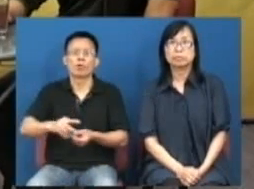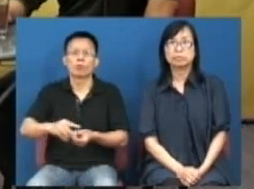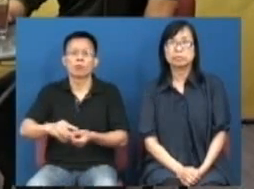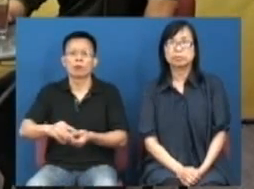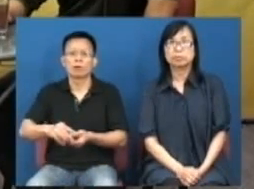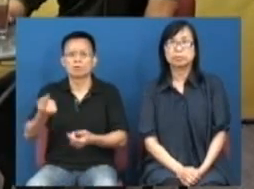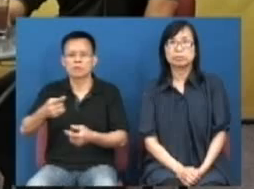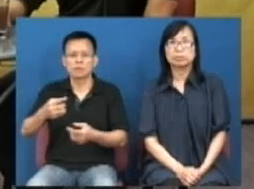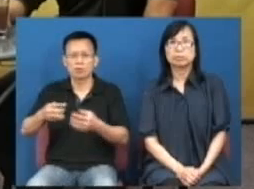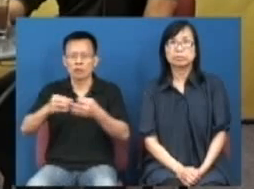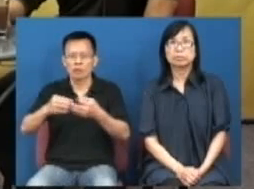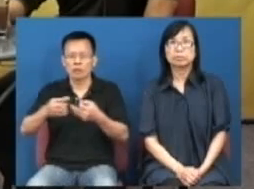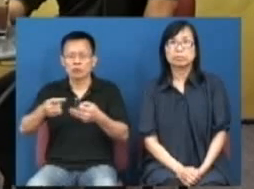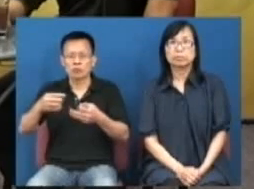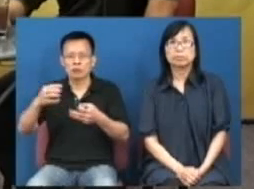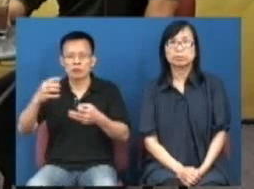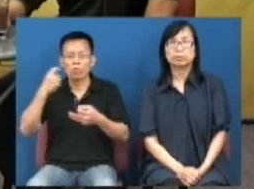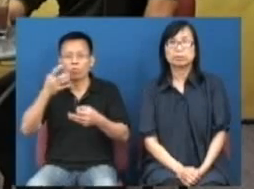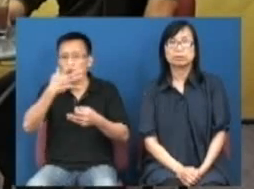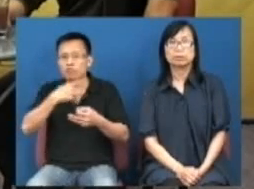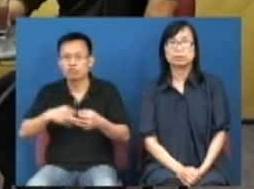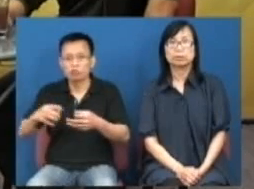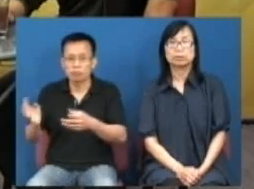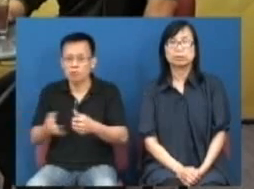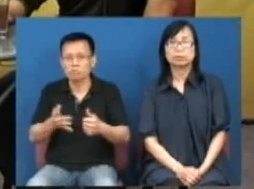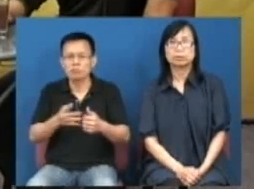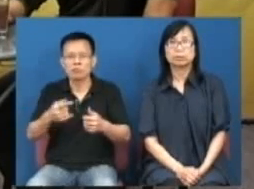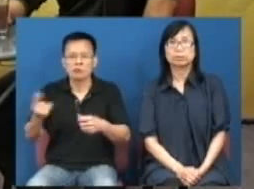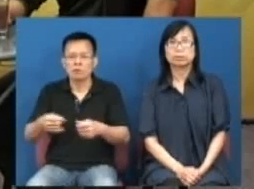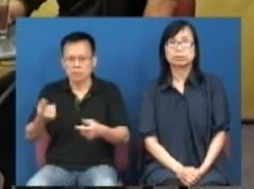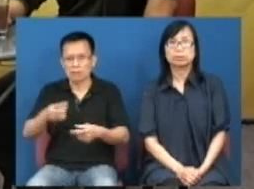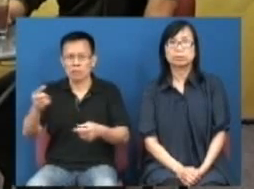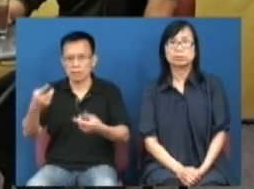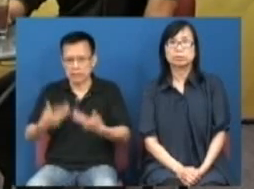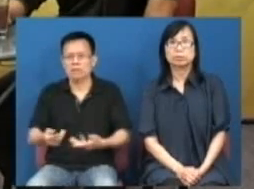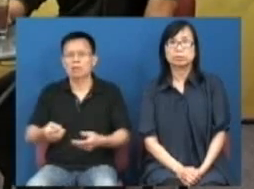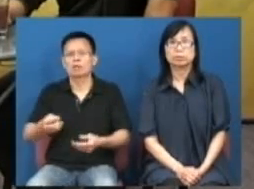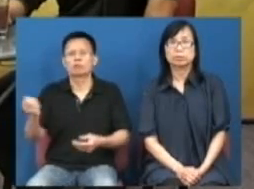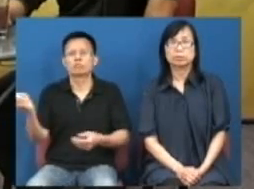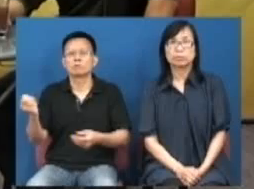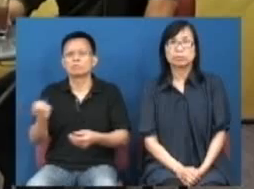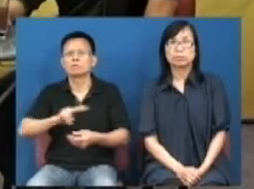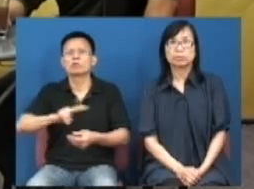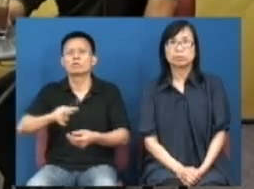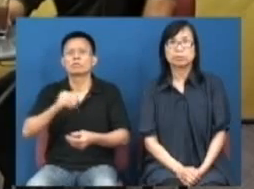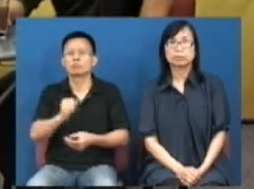個，仲唔似樣嘅？唉，真係呢特區政府真係搞乜鬼啊！真係